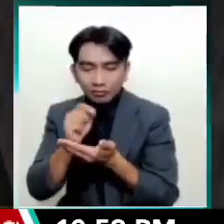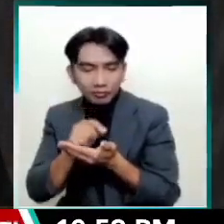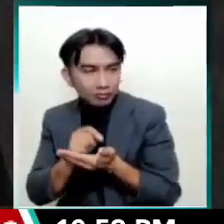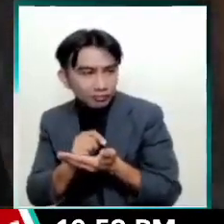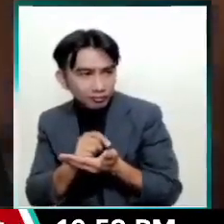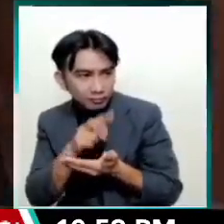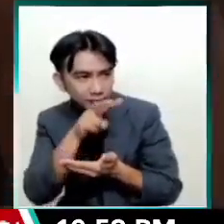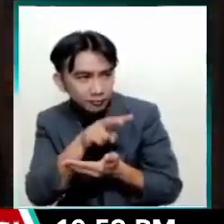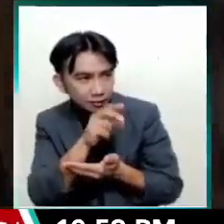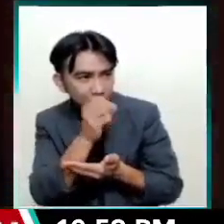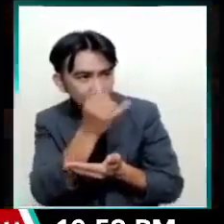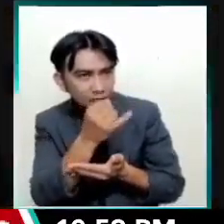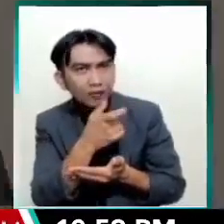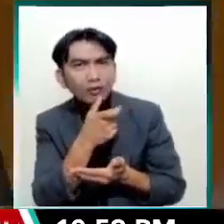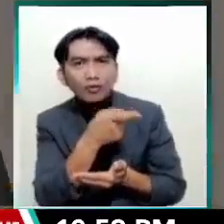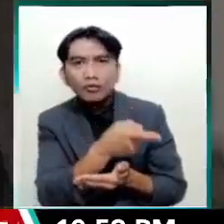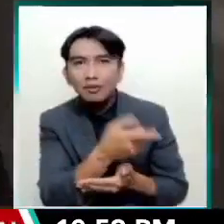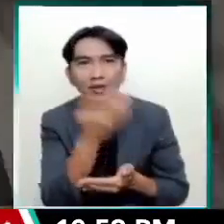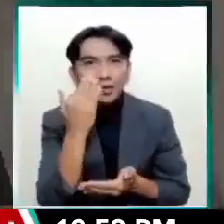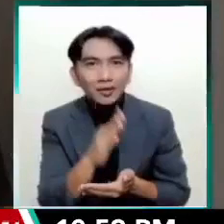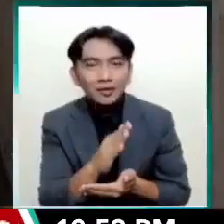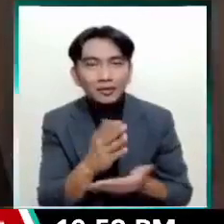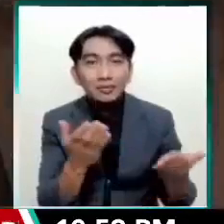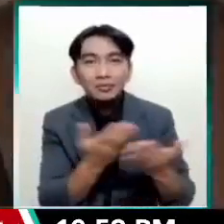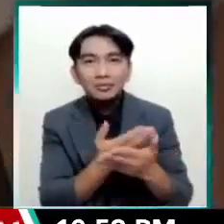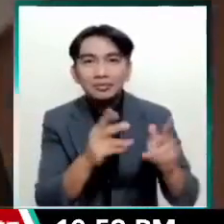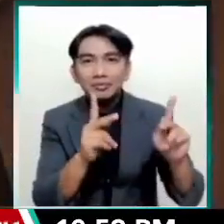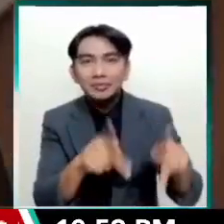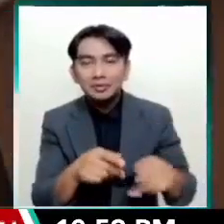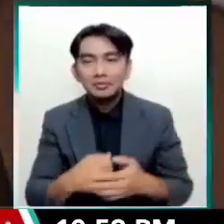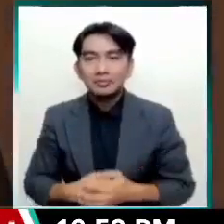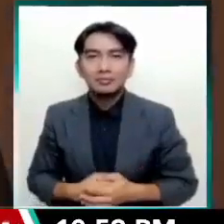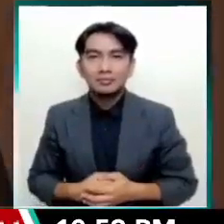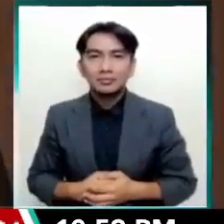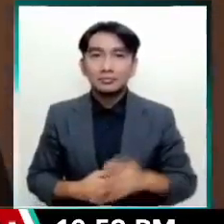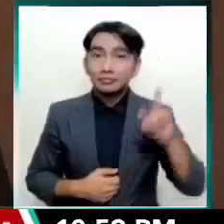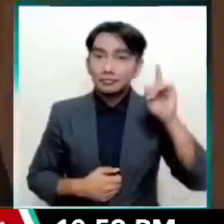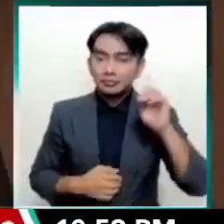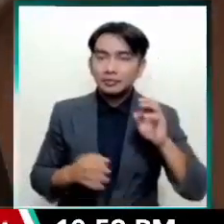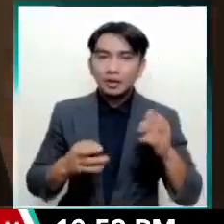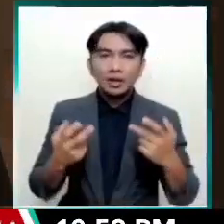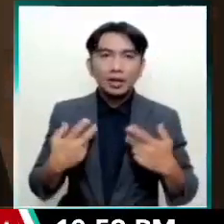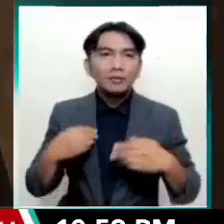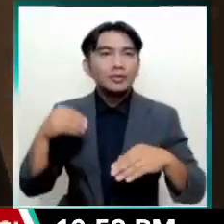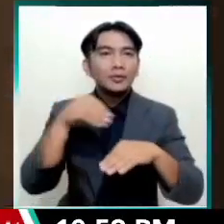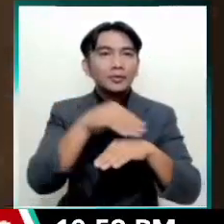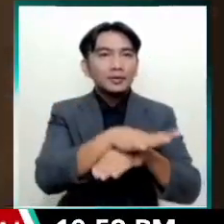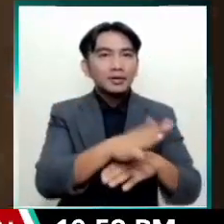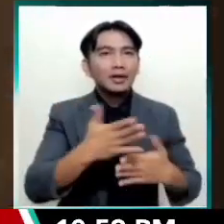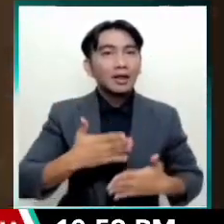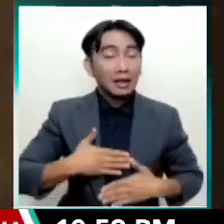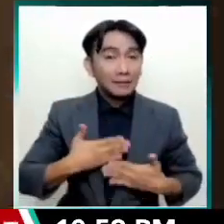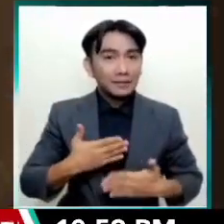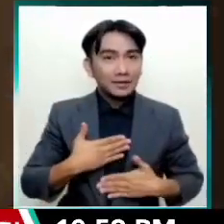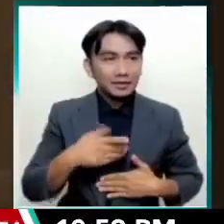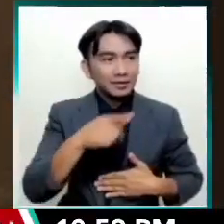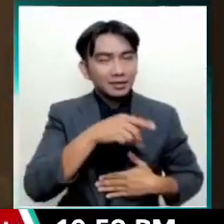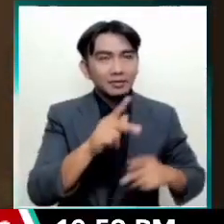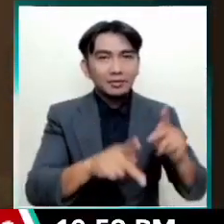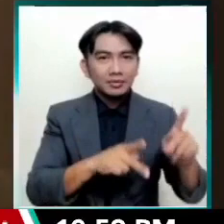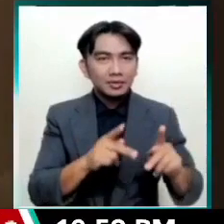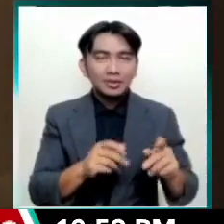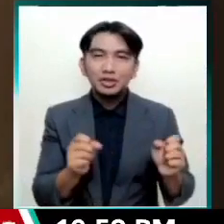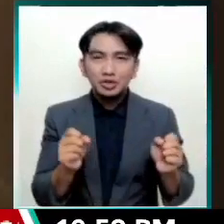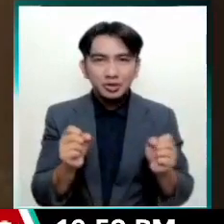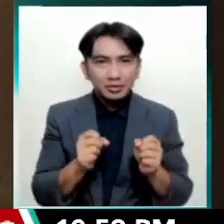sa strangers na kanyang nakikita. Para po mapasaya po yung ibang tao na kahit sa maliit na bagay man lang, katulad po